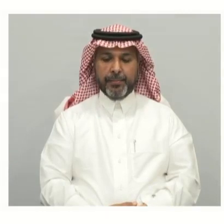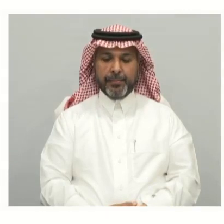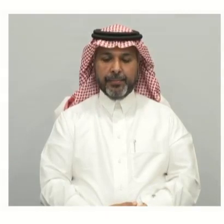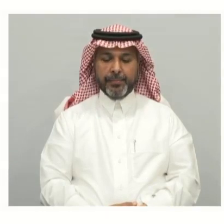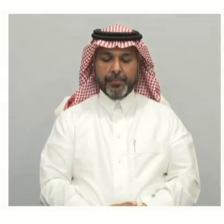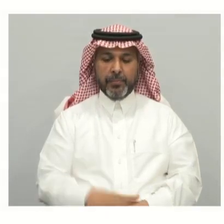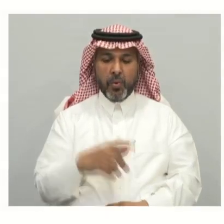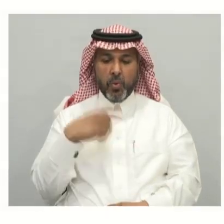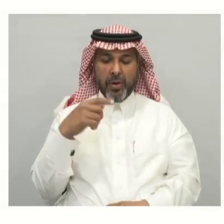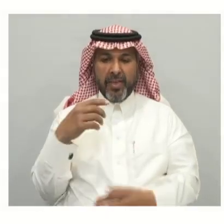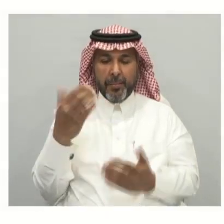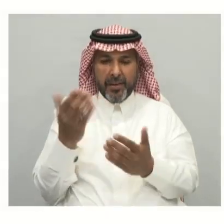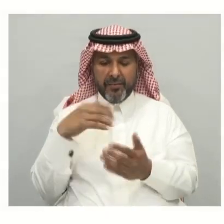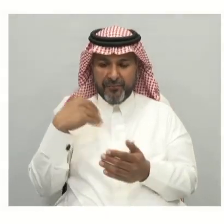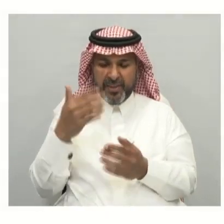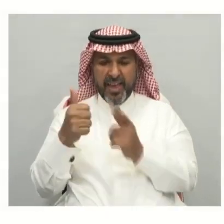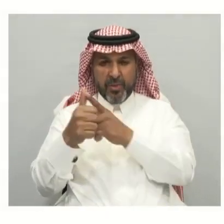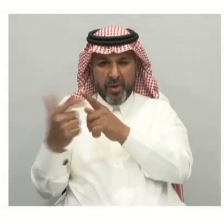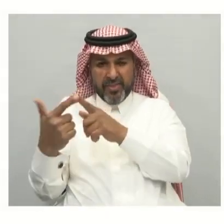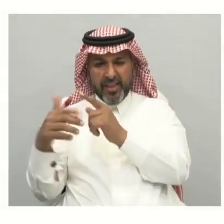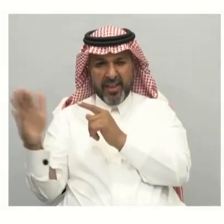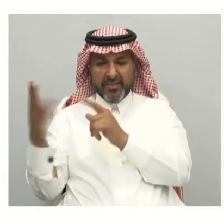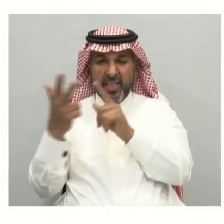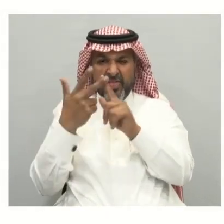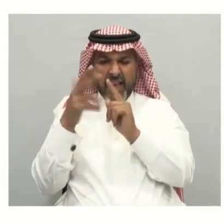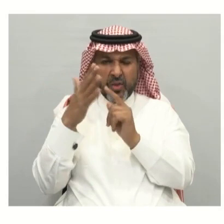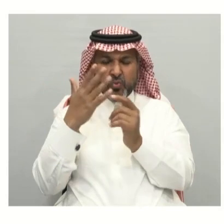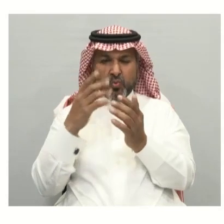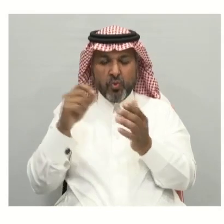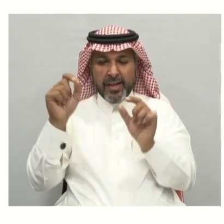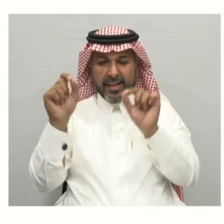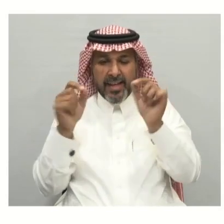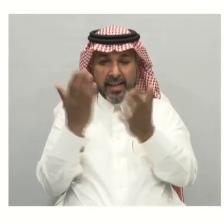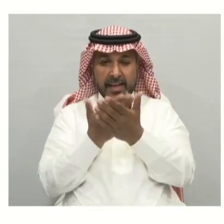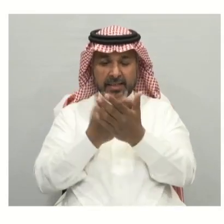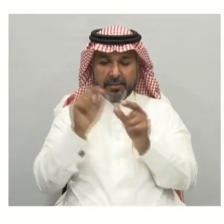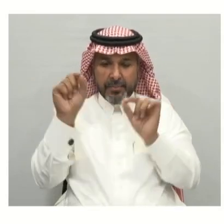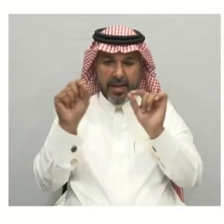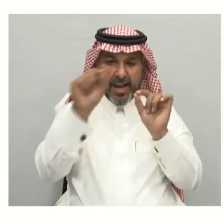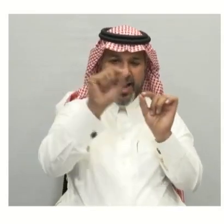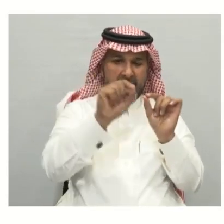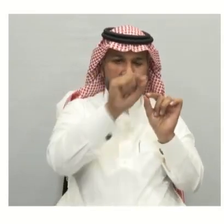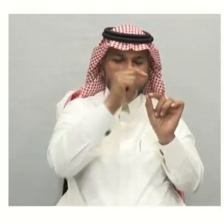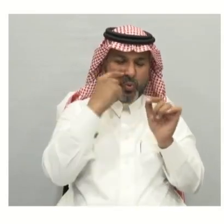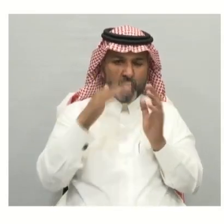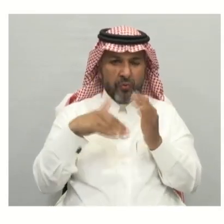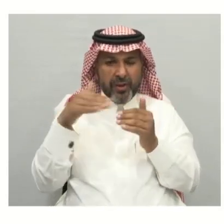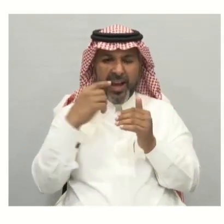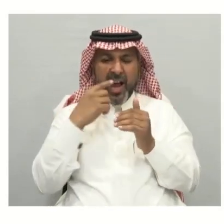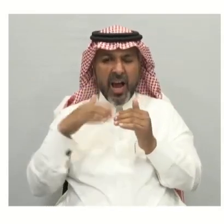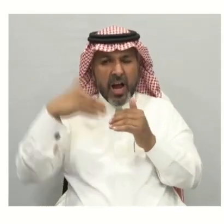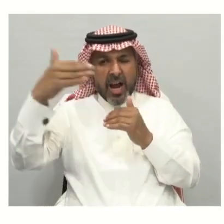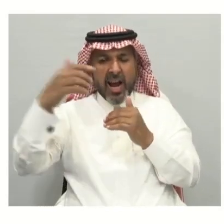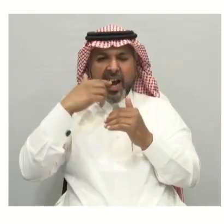يعد التمثيل بالخطوط طريقه جيده لعرض التغيرات في البيانات عبر الزمن يعد